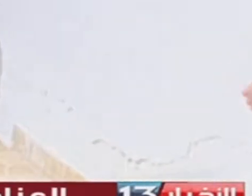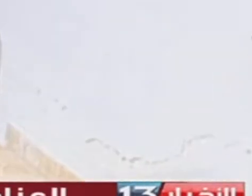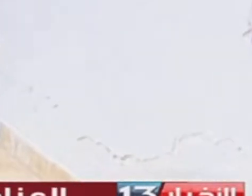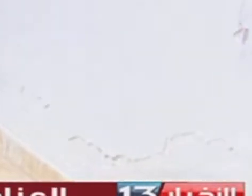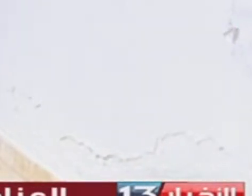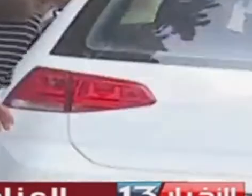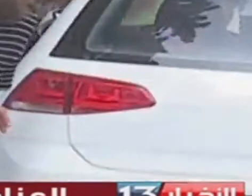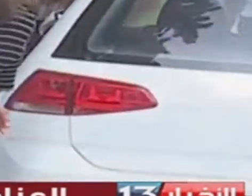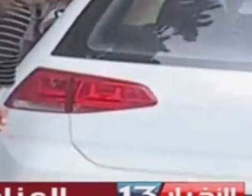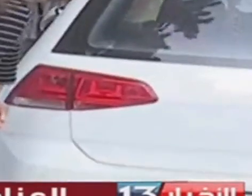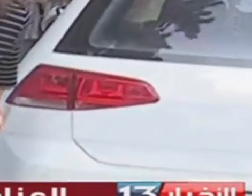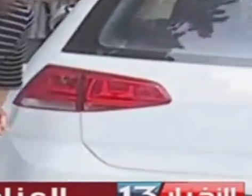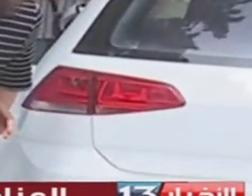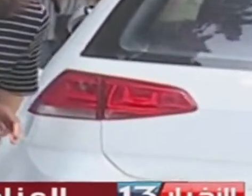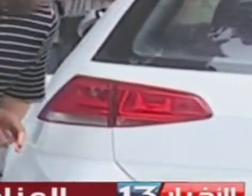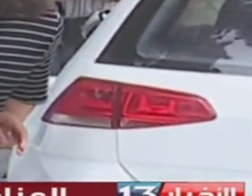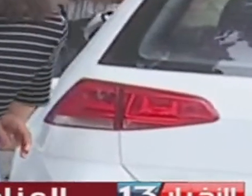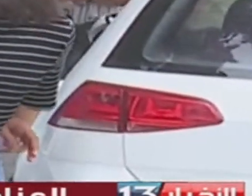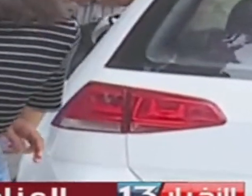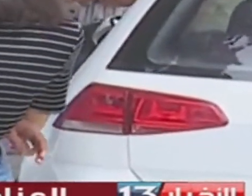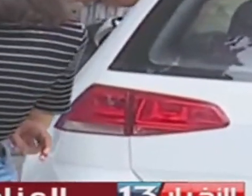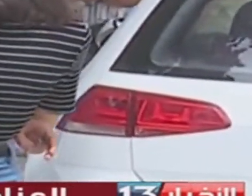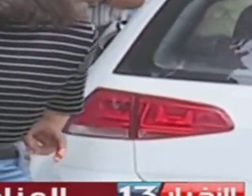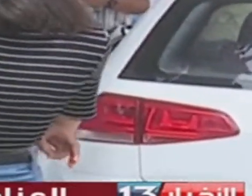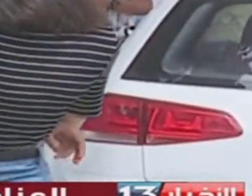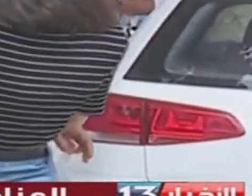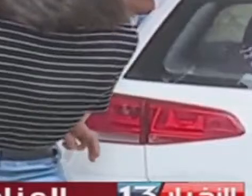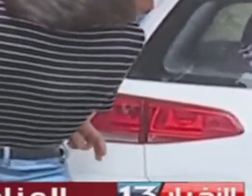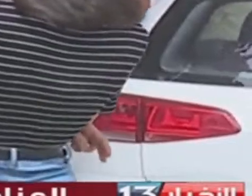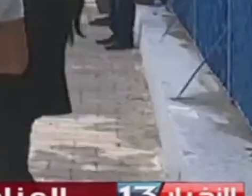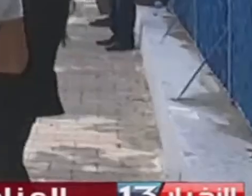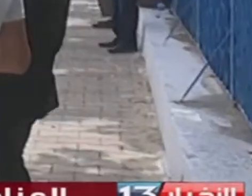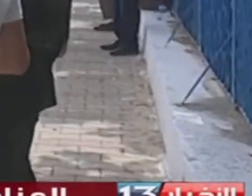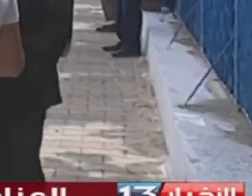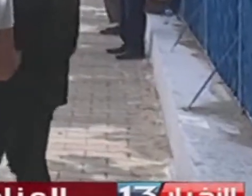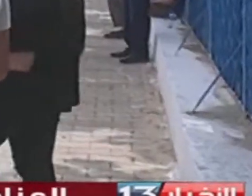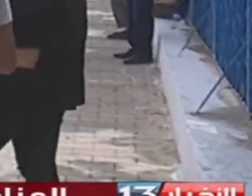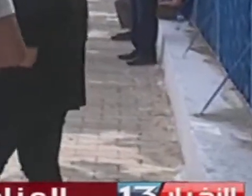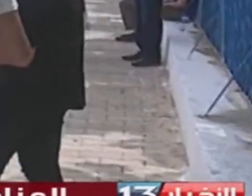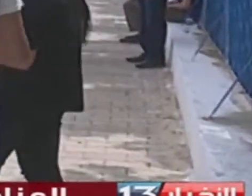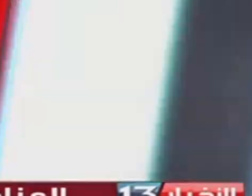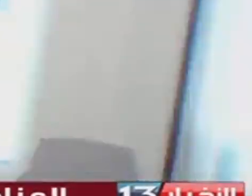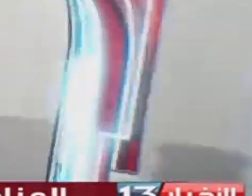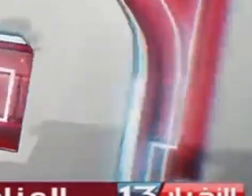يعربون عن ارتياحهم للمواضيع والظروف الصحيه التي انعقدت فيها